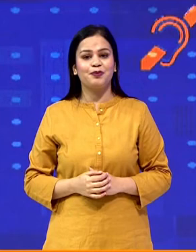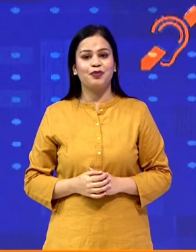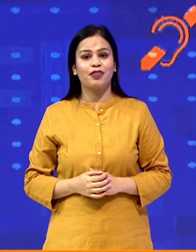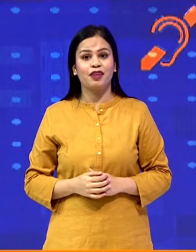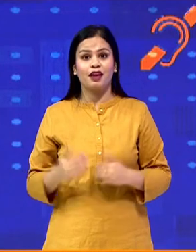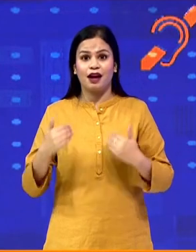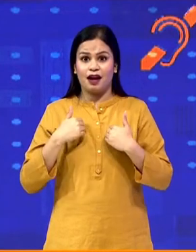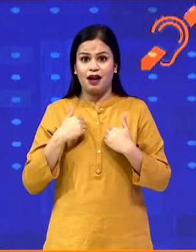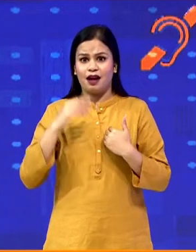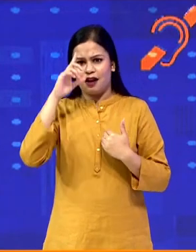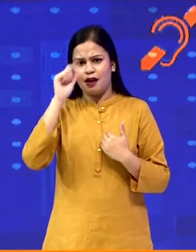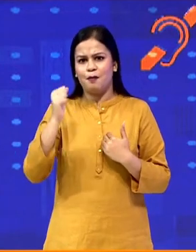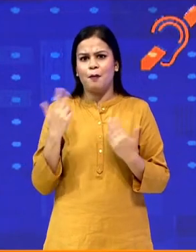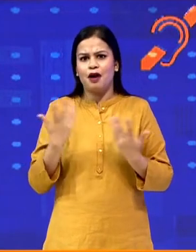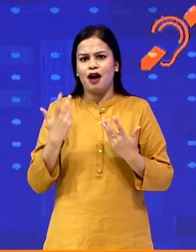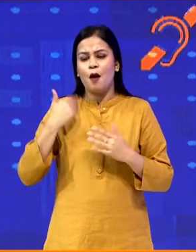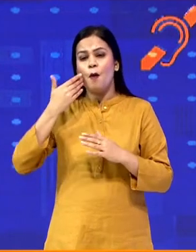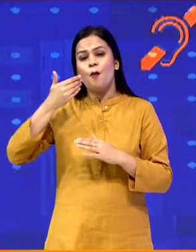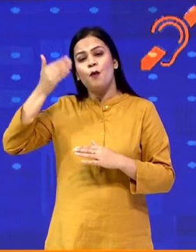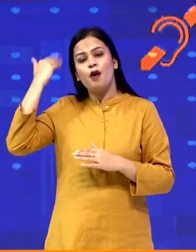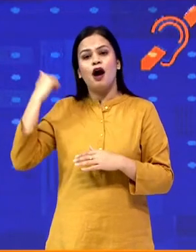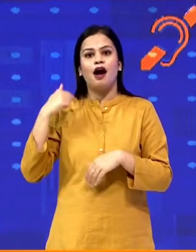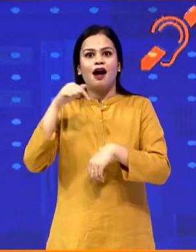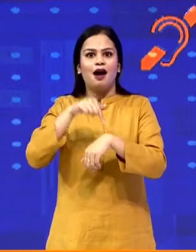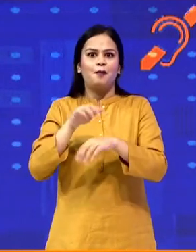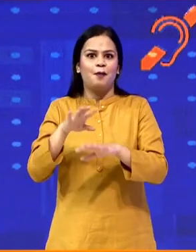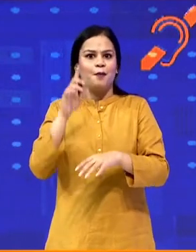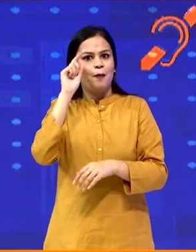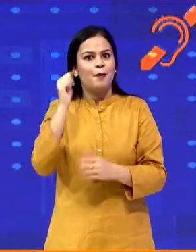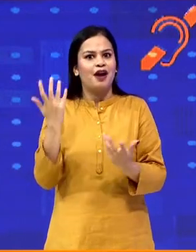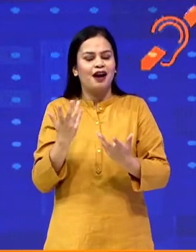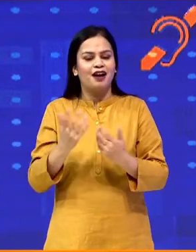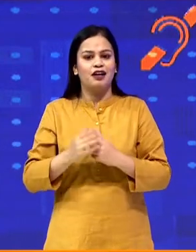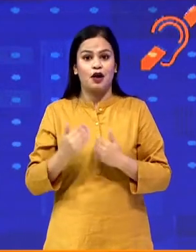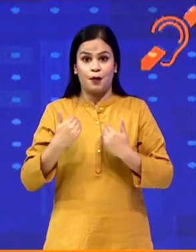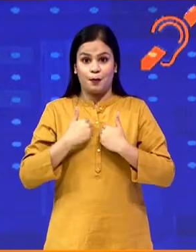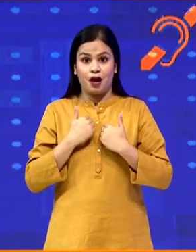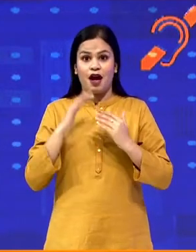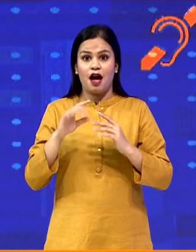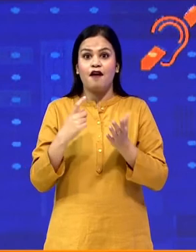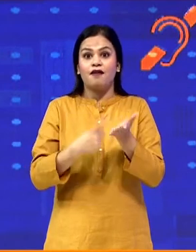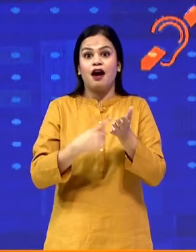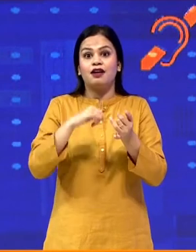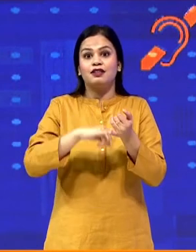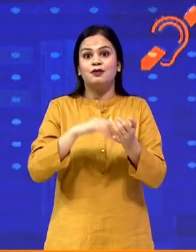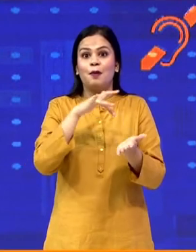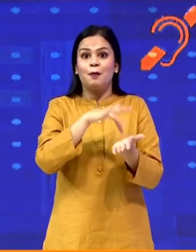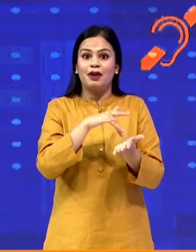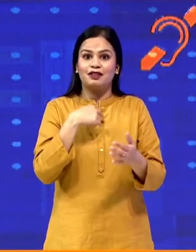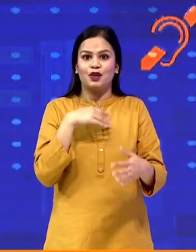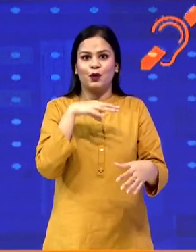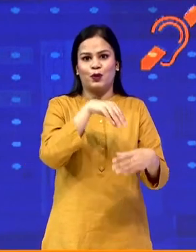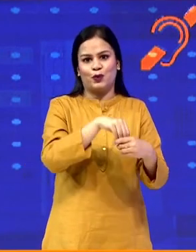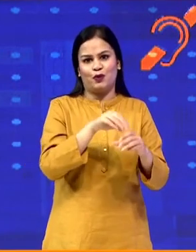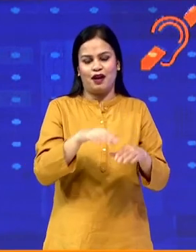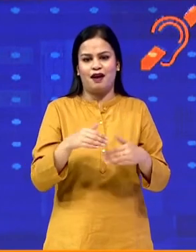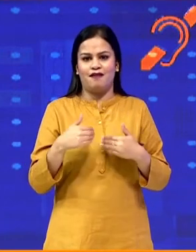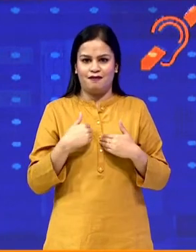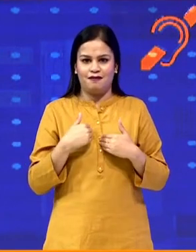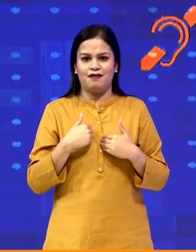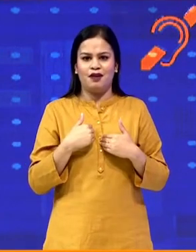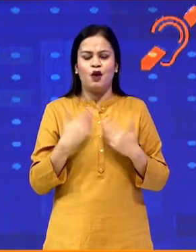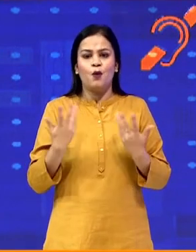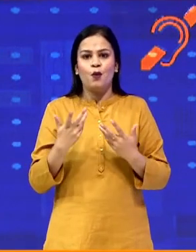मुझे आज भी वो मंजर याद आता है जब मैं भी राज्यसभा में था एक